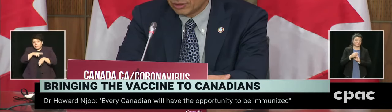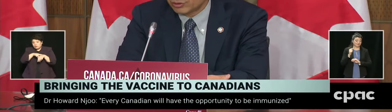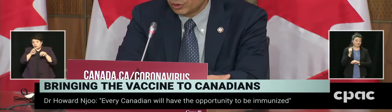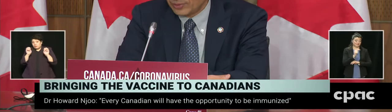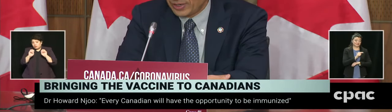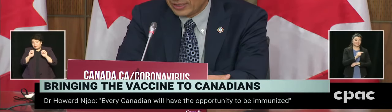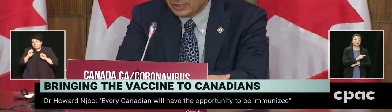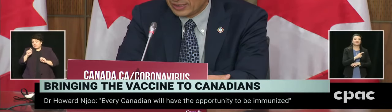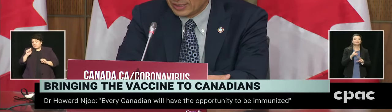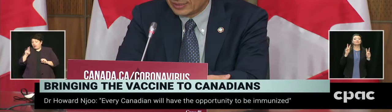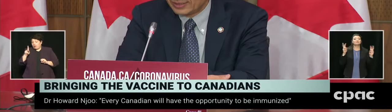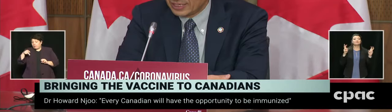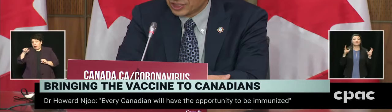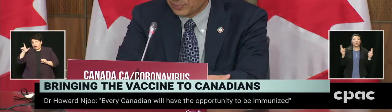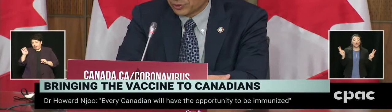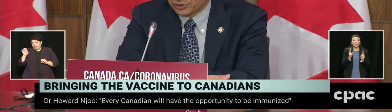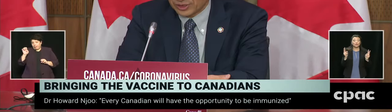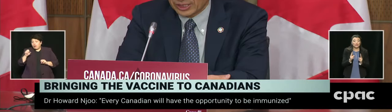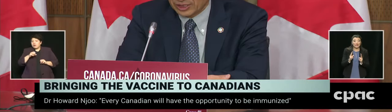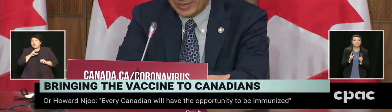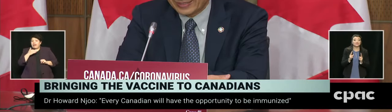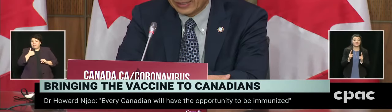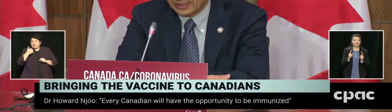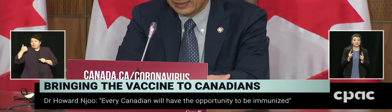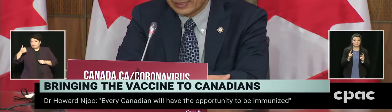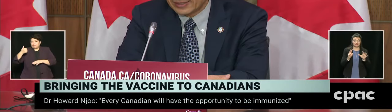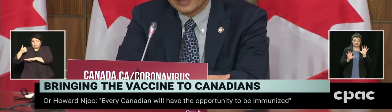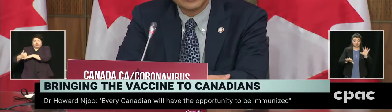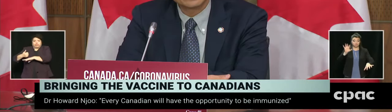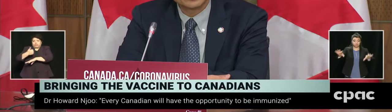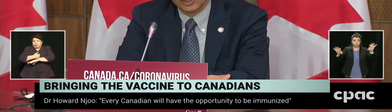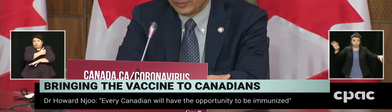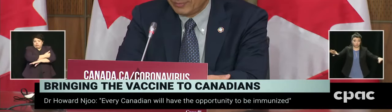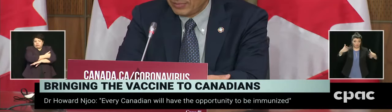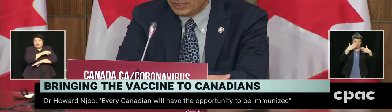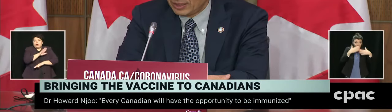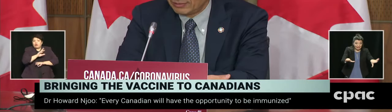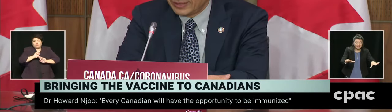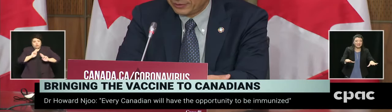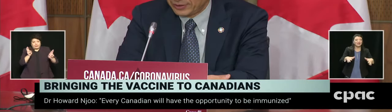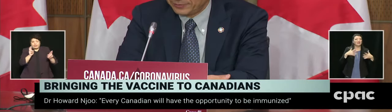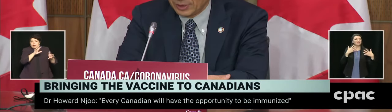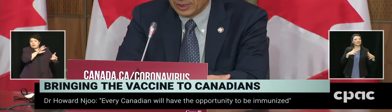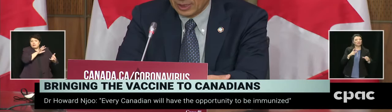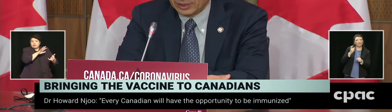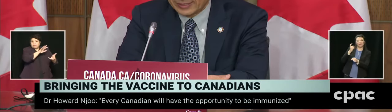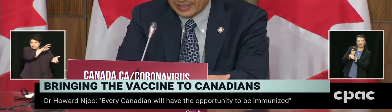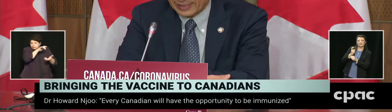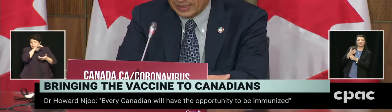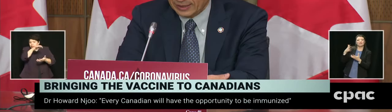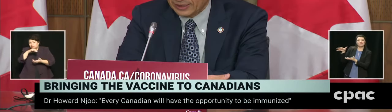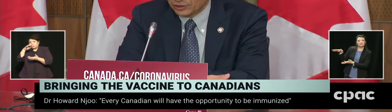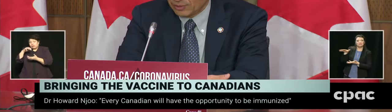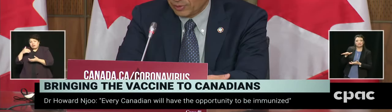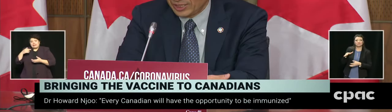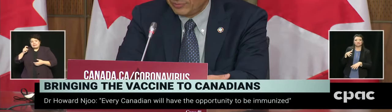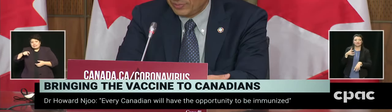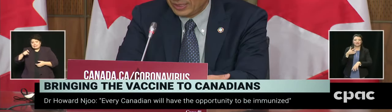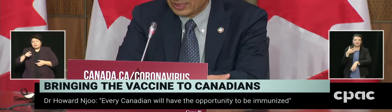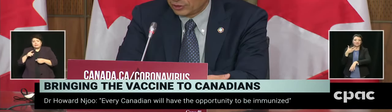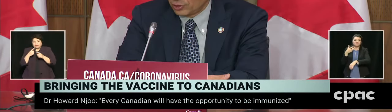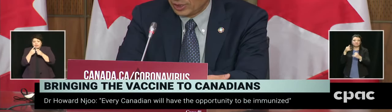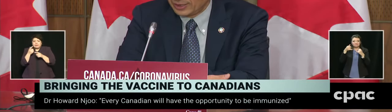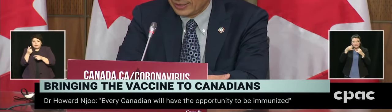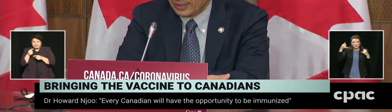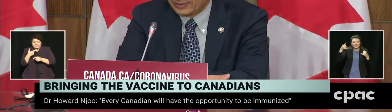installations dans tout le pays, s'est déjà procuré le matériel nécessaire comme des millions d'aiguilles, de seringues et des tampons